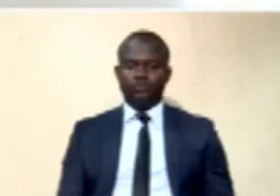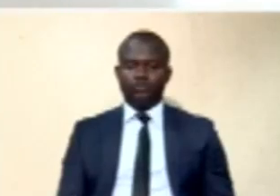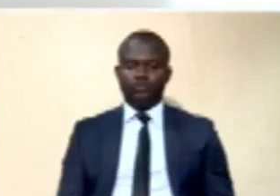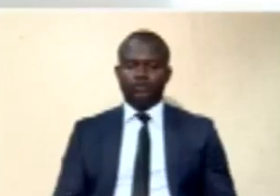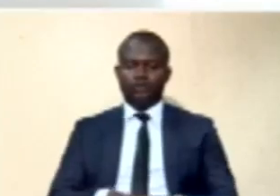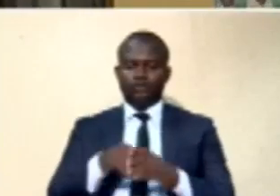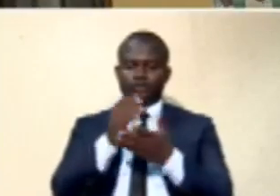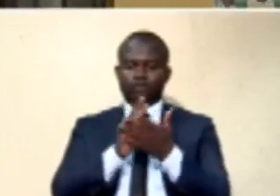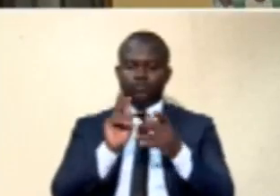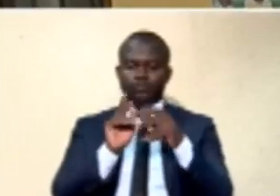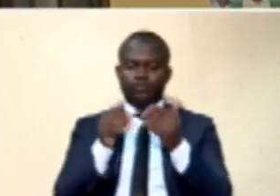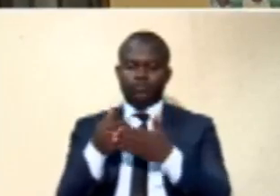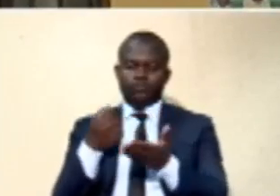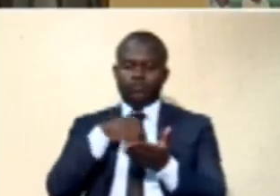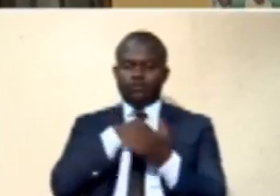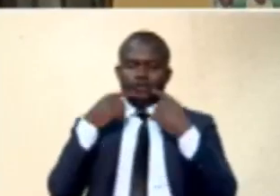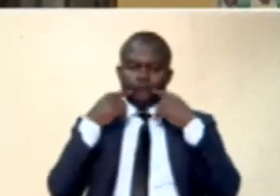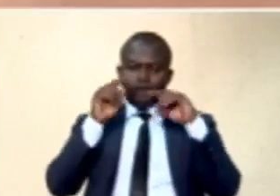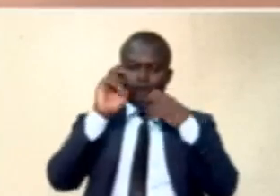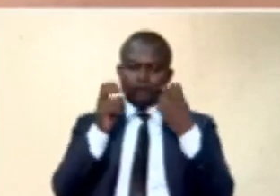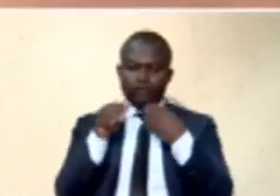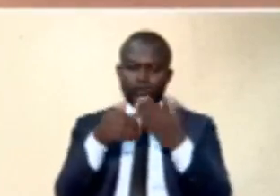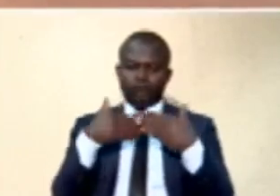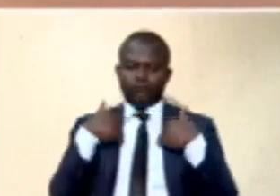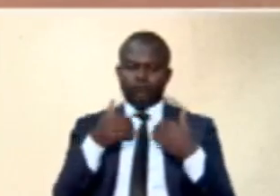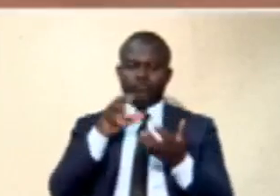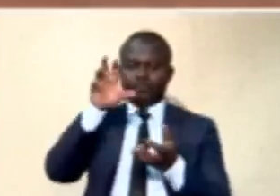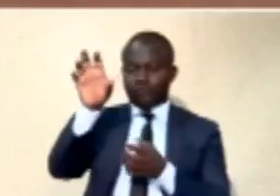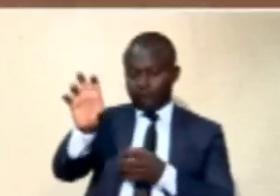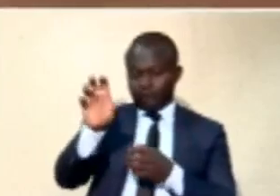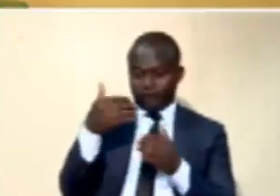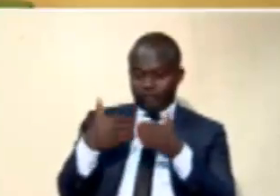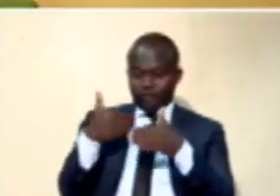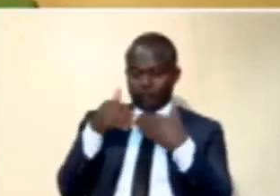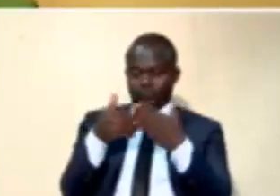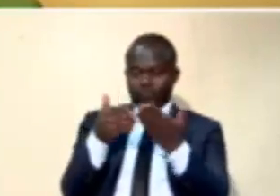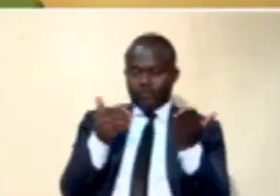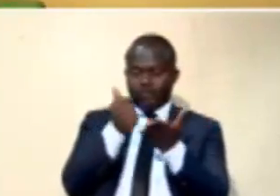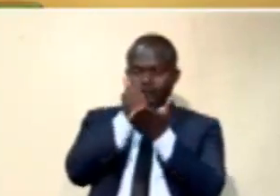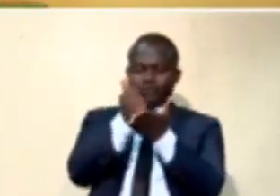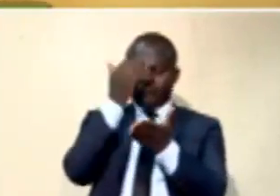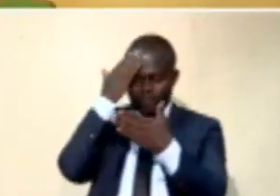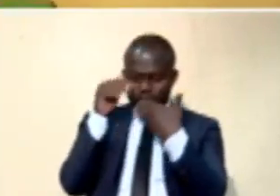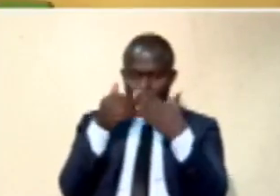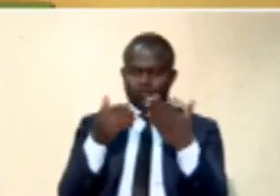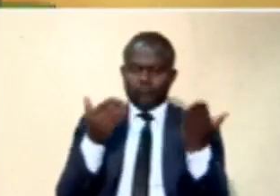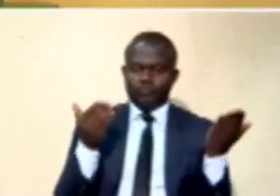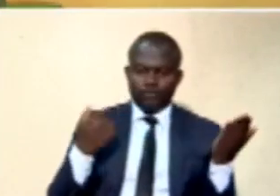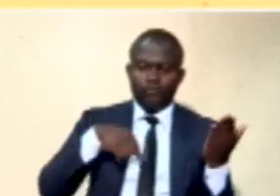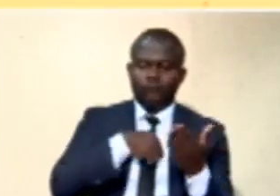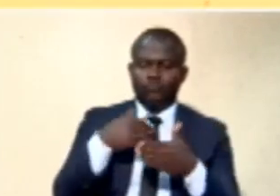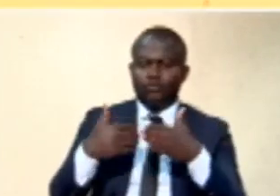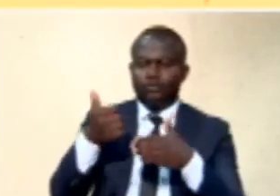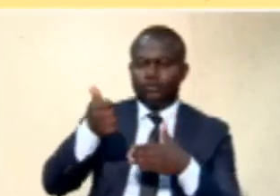Bamwe mu baturage bavuga ko amavuriro y'ibanze azwi nka poste de sante begerejwe mu tugari abafasha kubona ubuvuzi bakeneye hafi